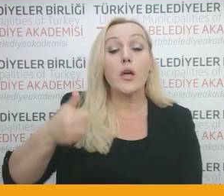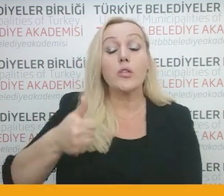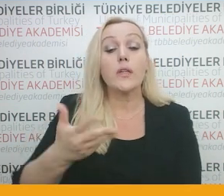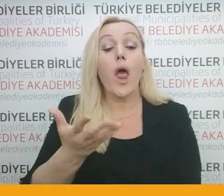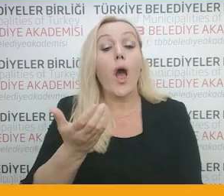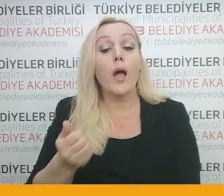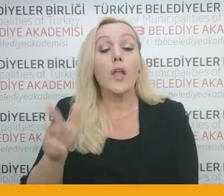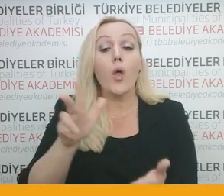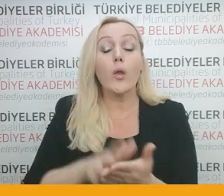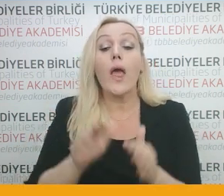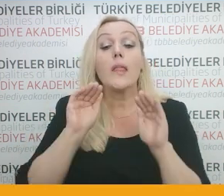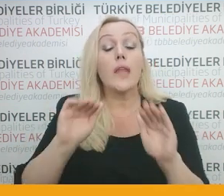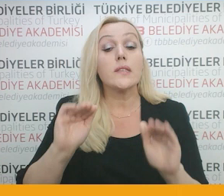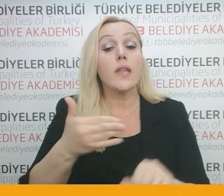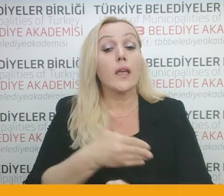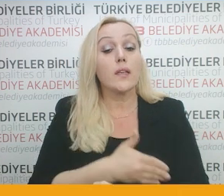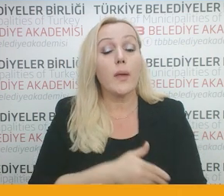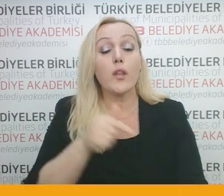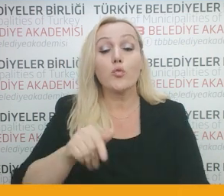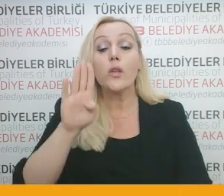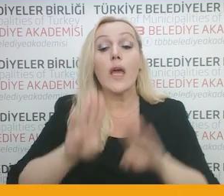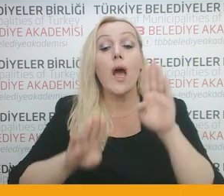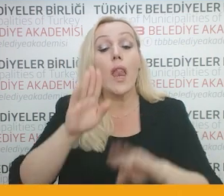istinaden destek hizmetleri bu işin ihalesini